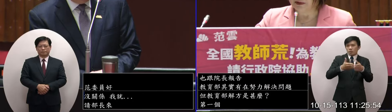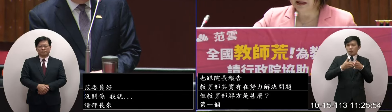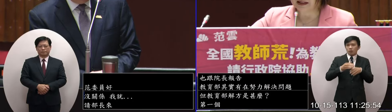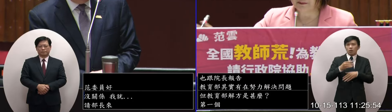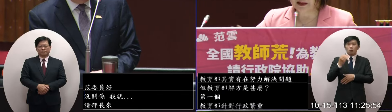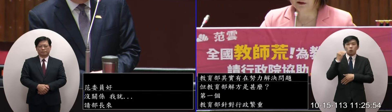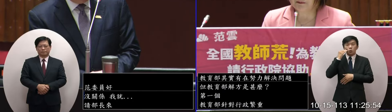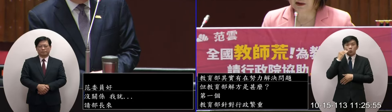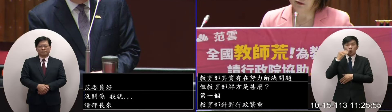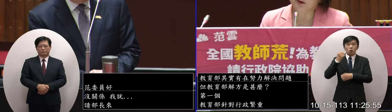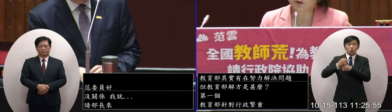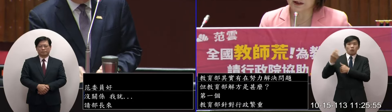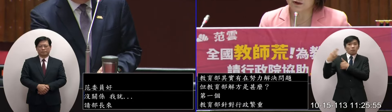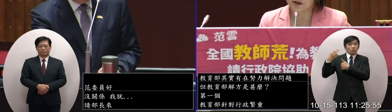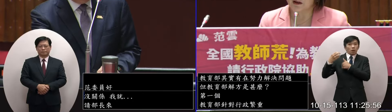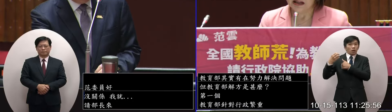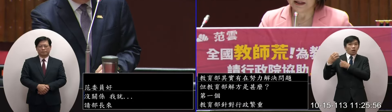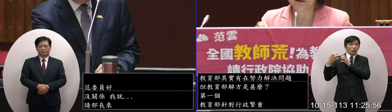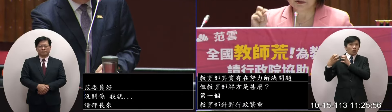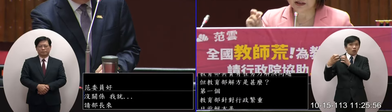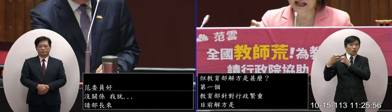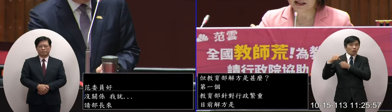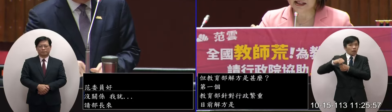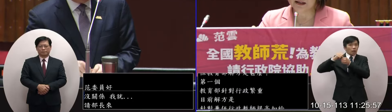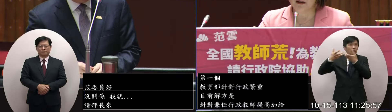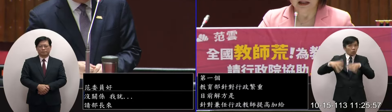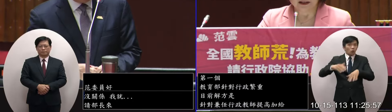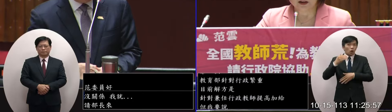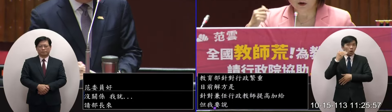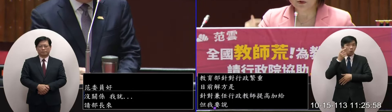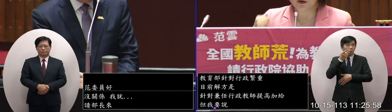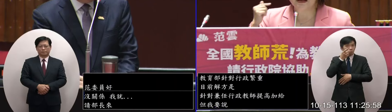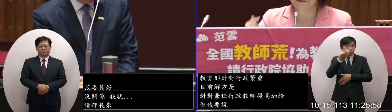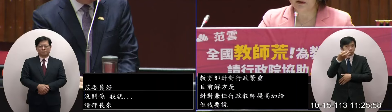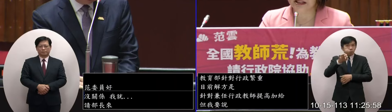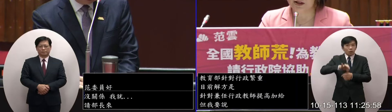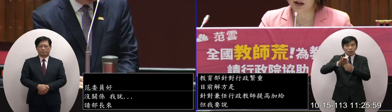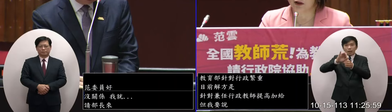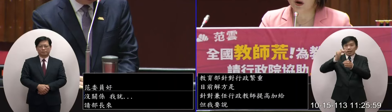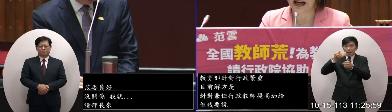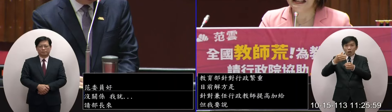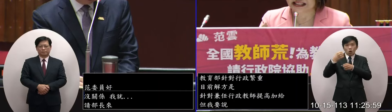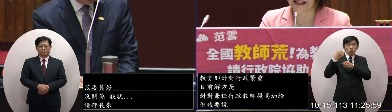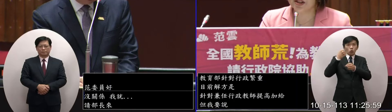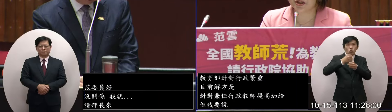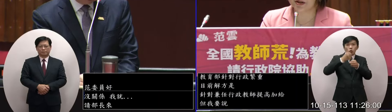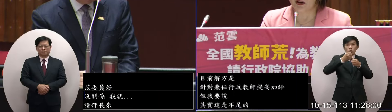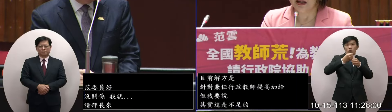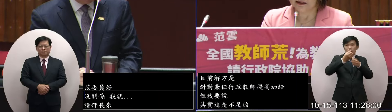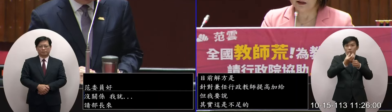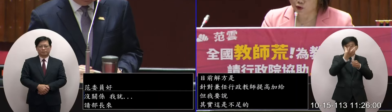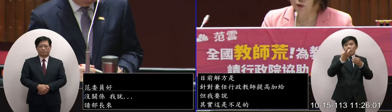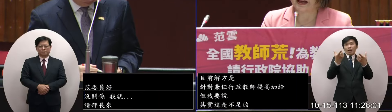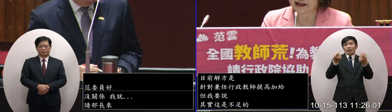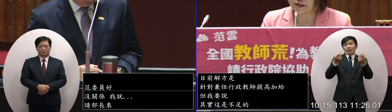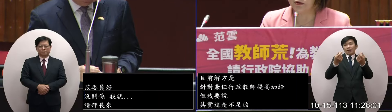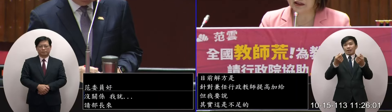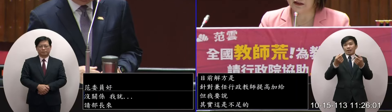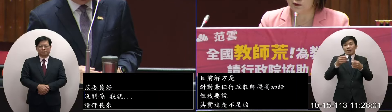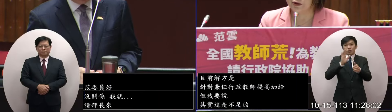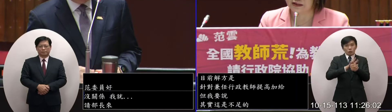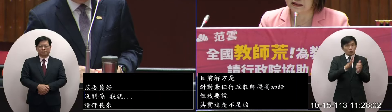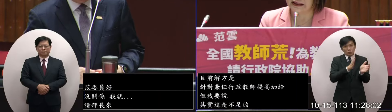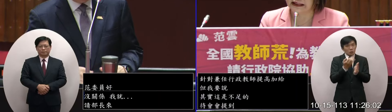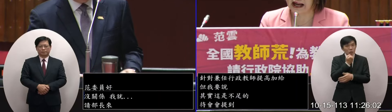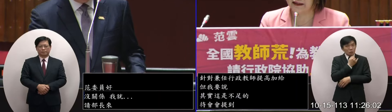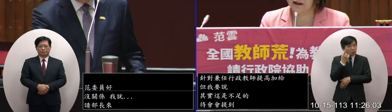多，我们现在聘用办公室助理都知道，你有时候加薪哦，可是工作量没有减少的话，其实哦，那助理还是有